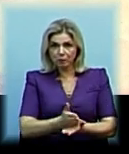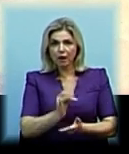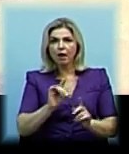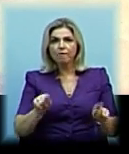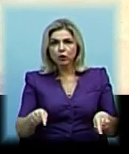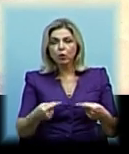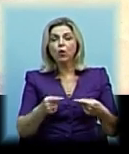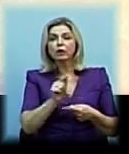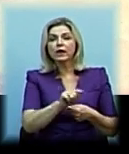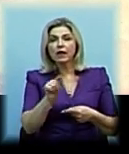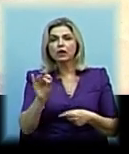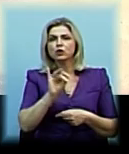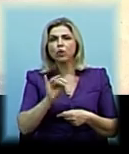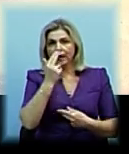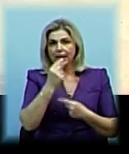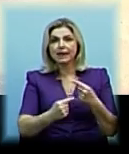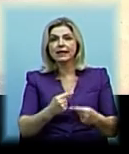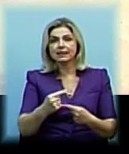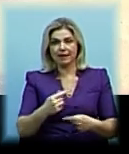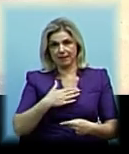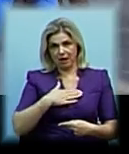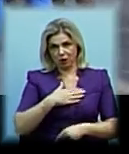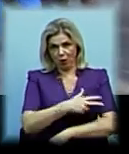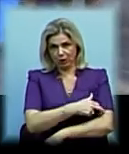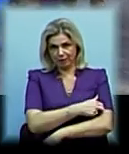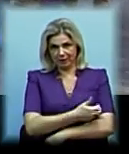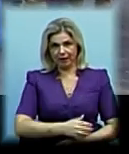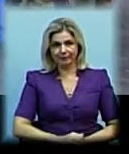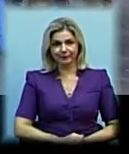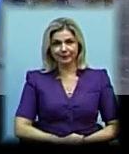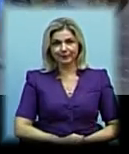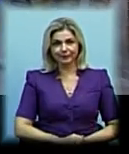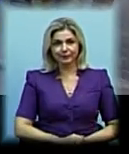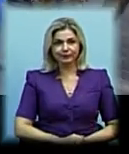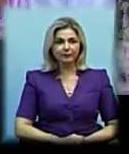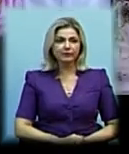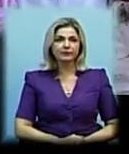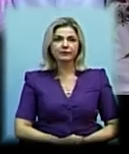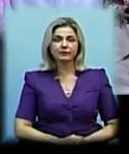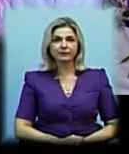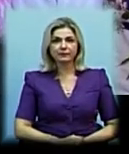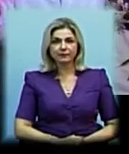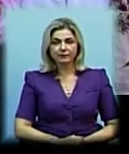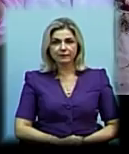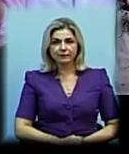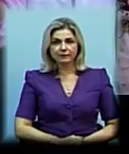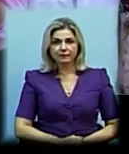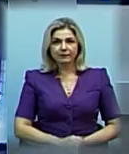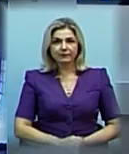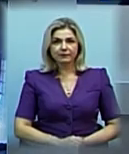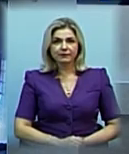відроджуються ті історичні традиції нашого госпіталю. Валентина Гурова, Юлія Кускова, телевізійні новини